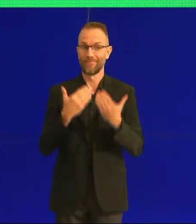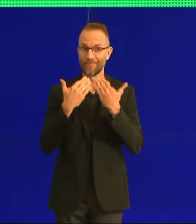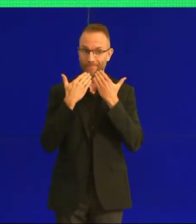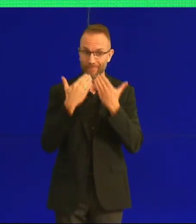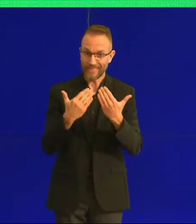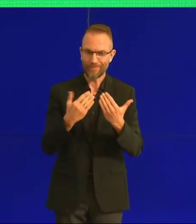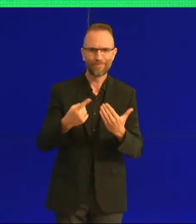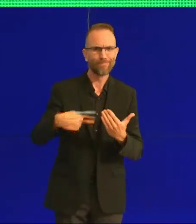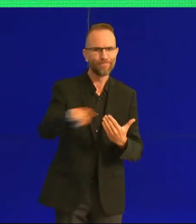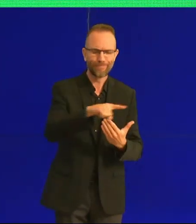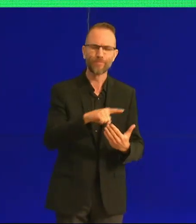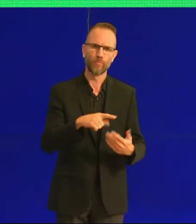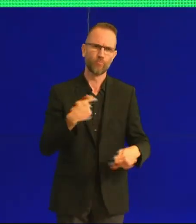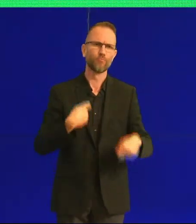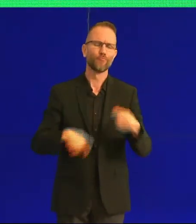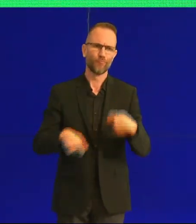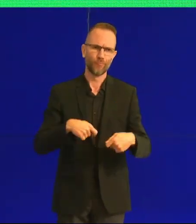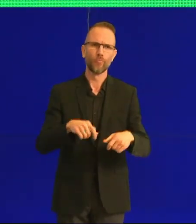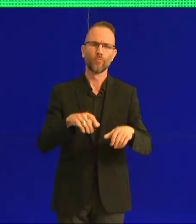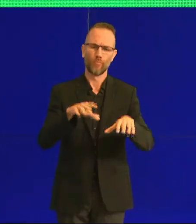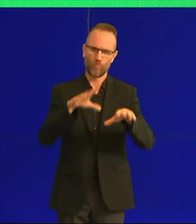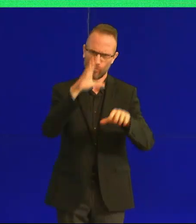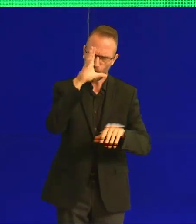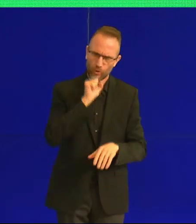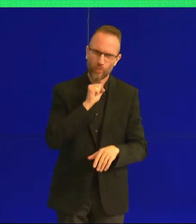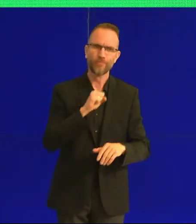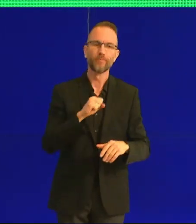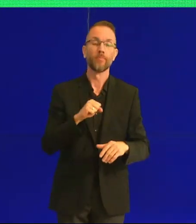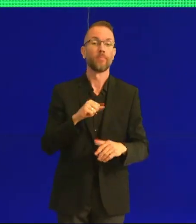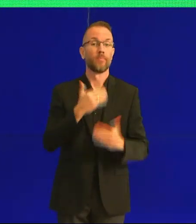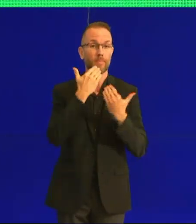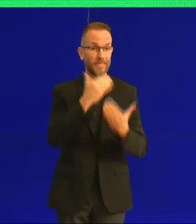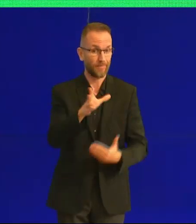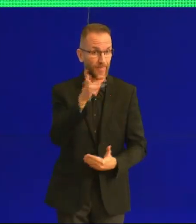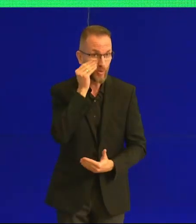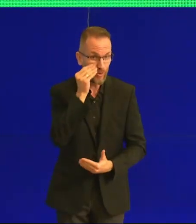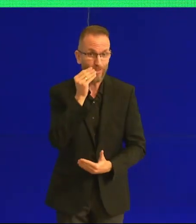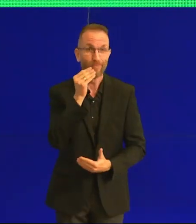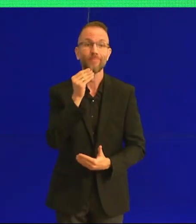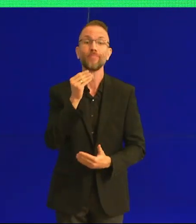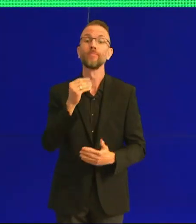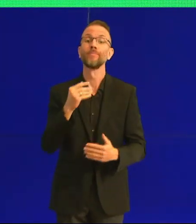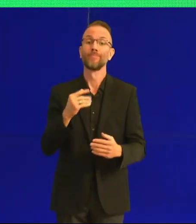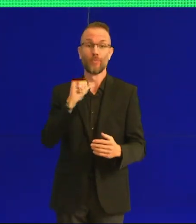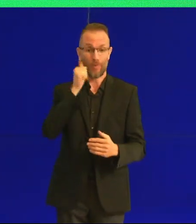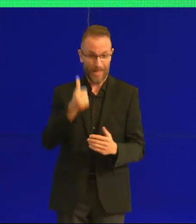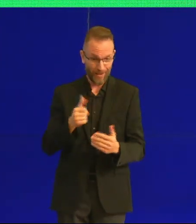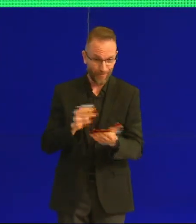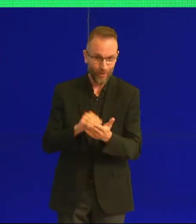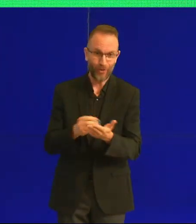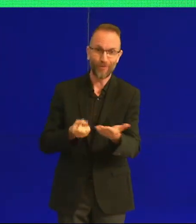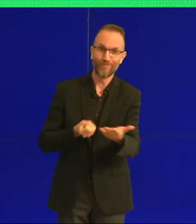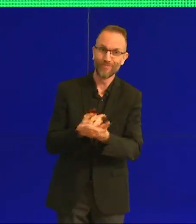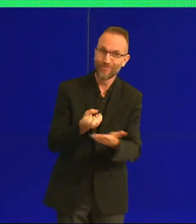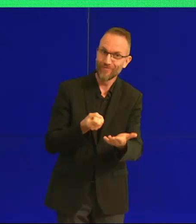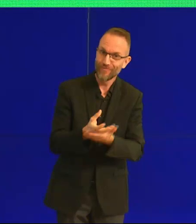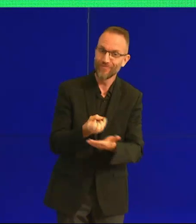nous reviendrons demain à 11 heures pour continuer à vous informer d'ici là tenons bon soyons solidaires